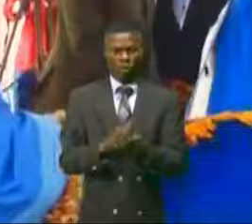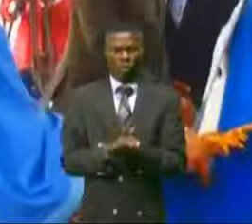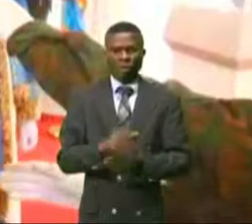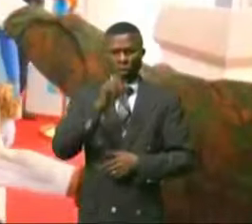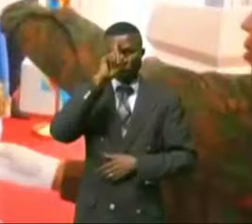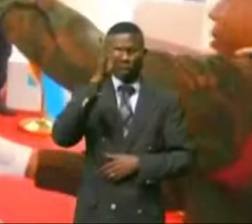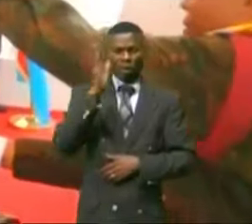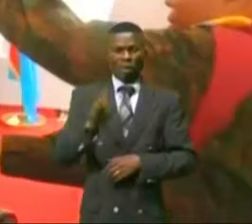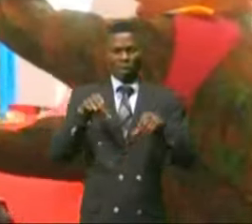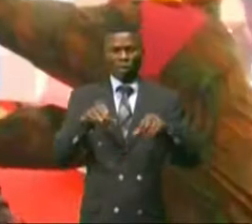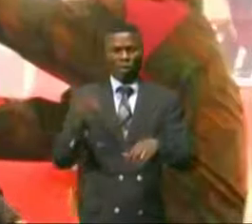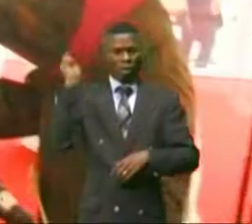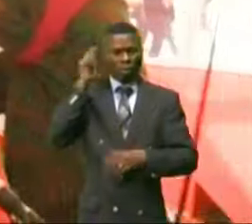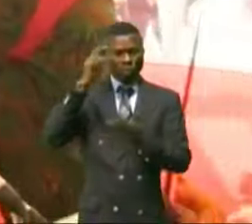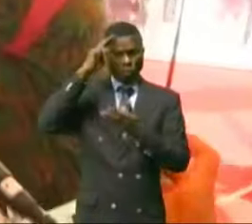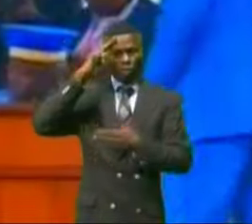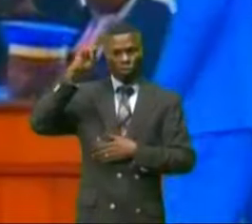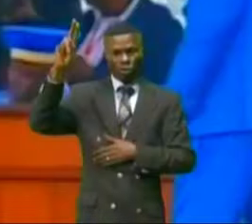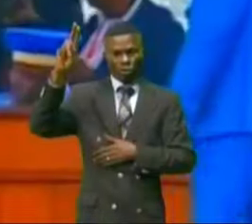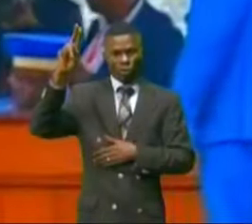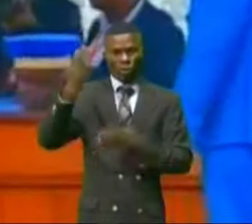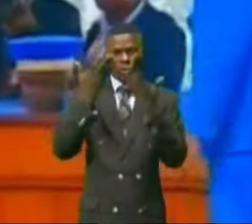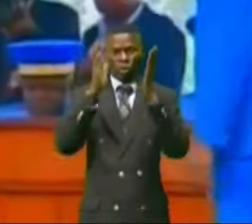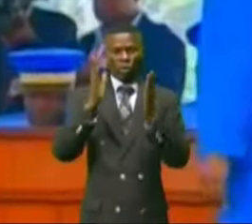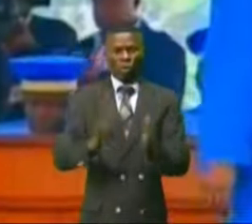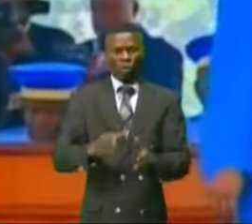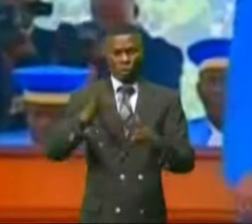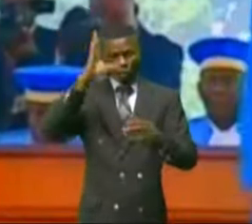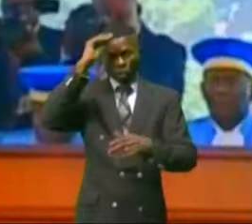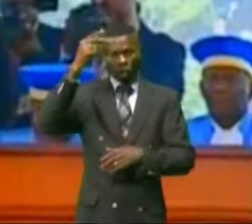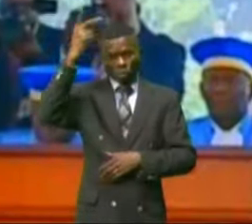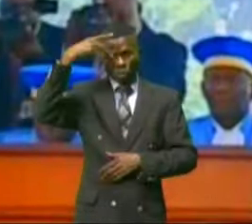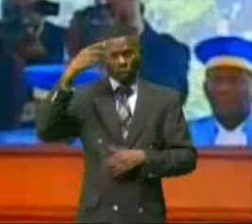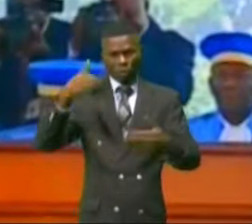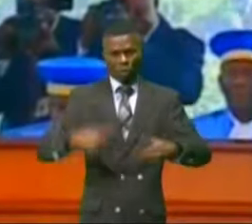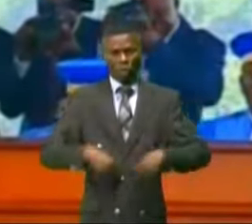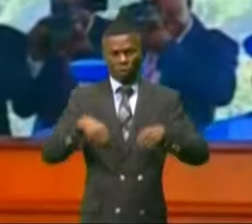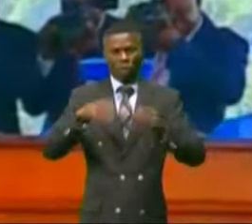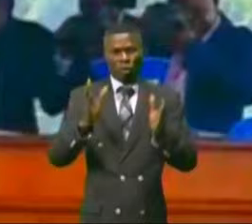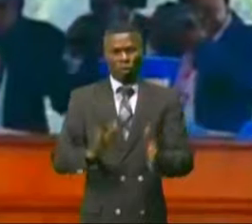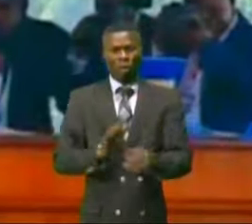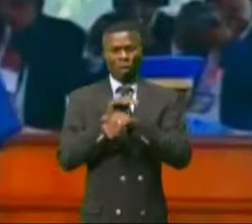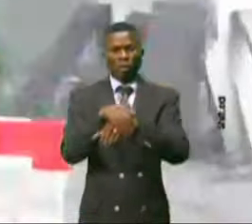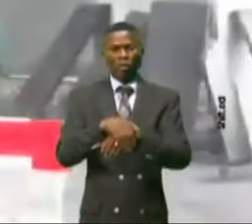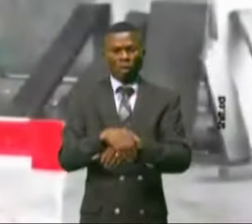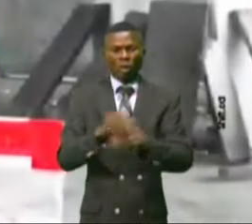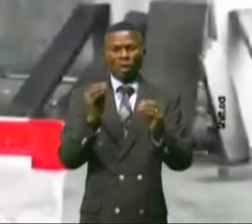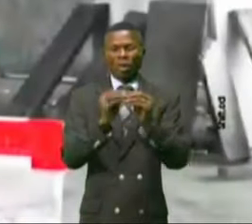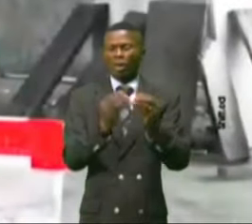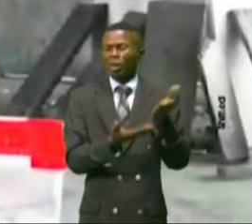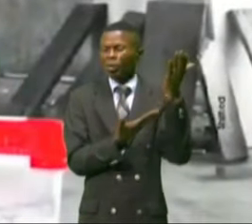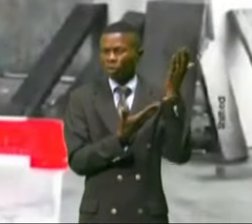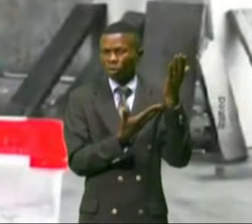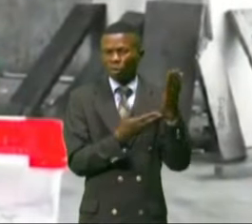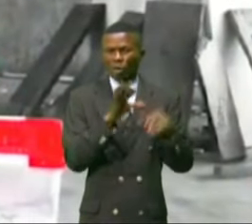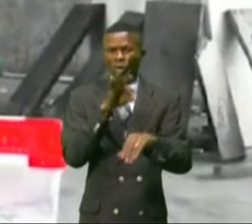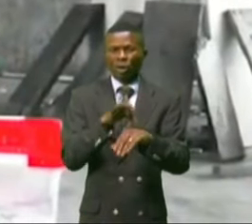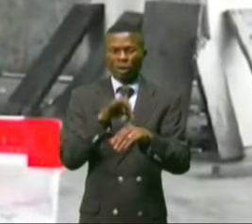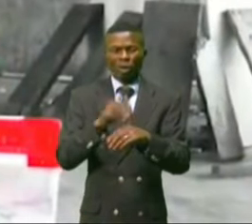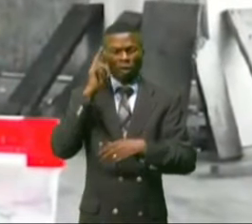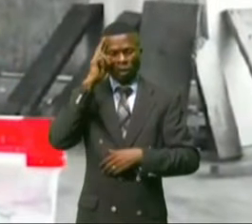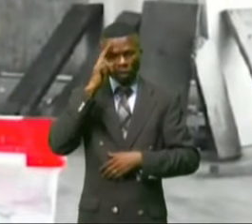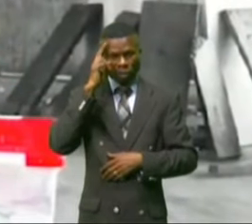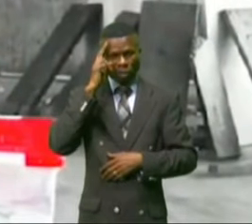congolais, professeur d'université, étudiant, homme politique, jeunesse congolaise, participer à ces grands rendez-vous est une occasion de